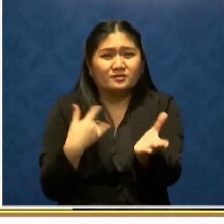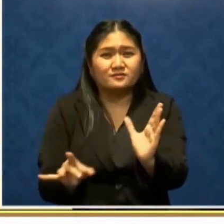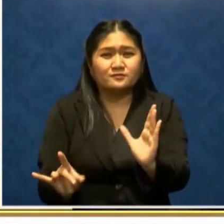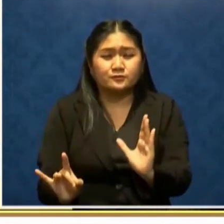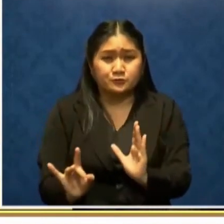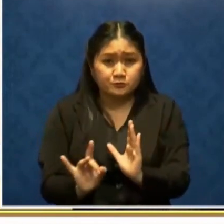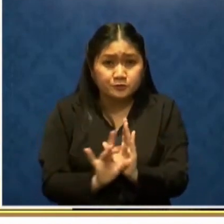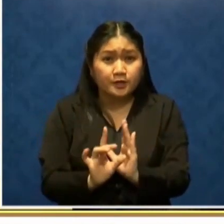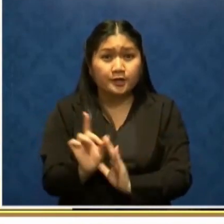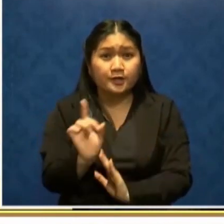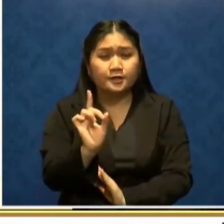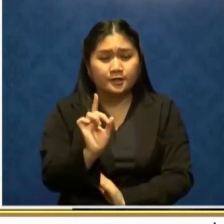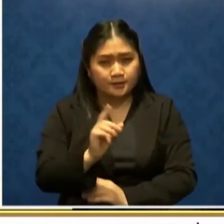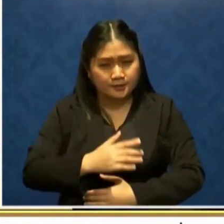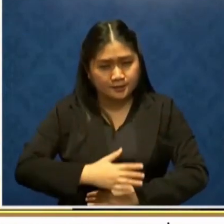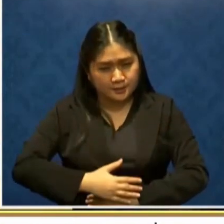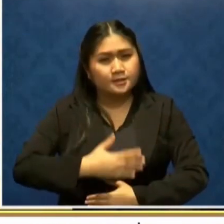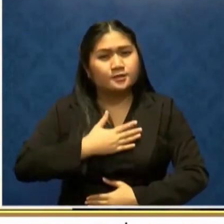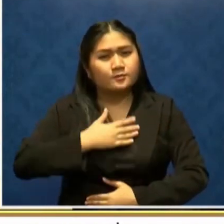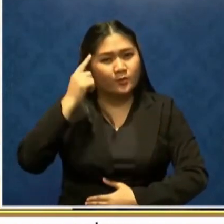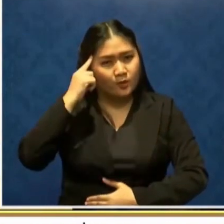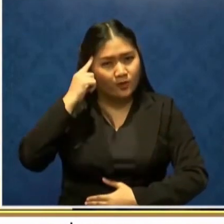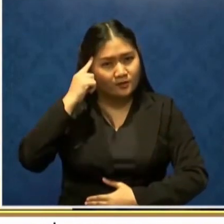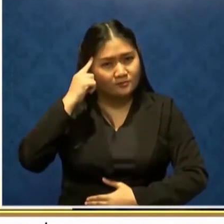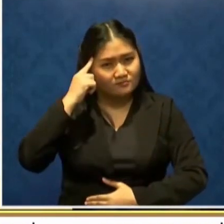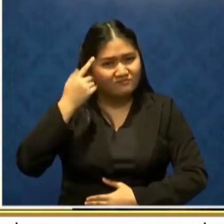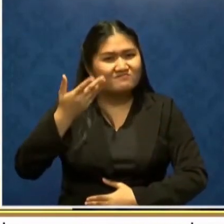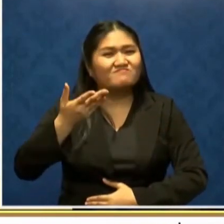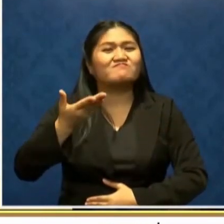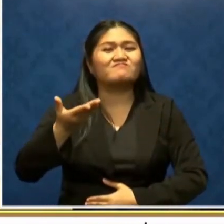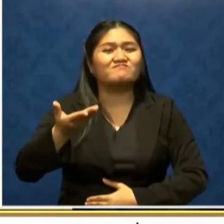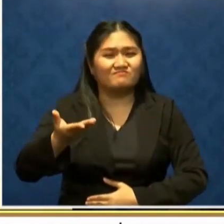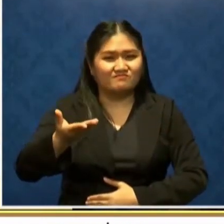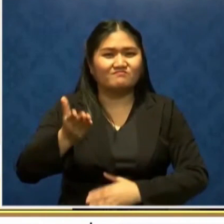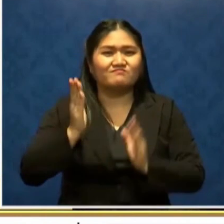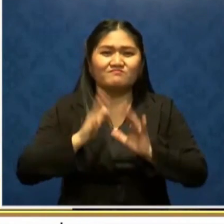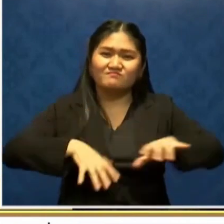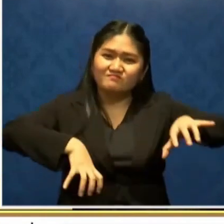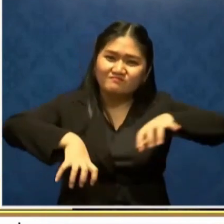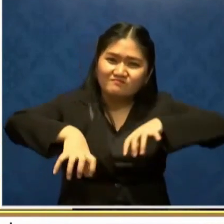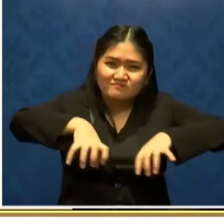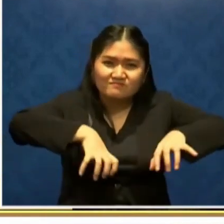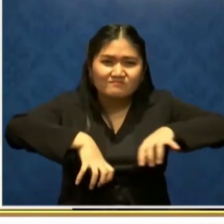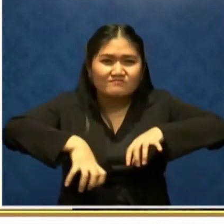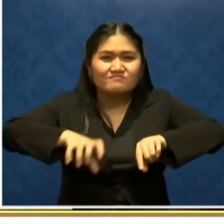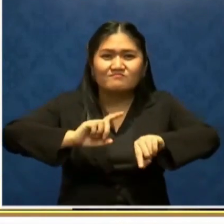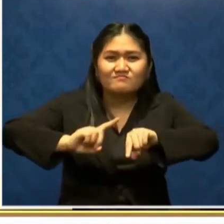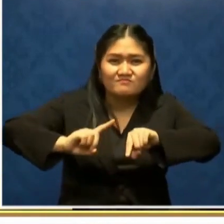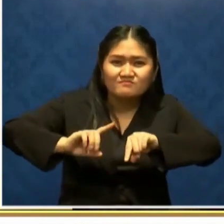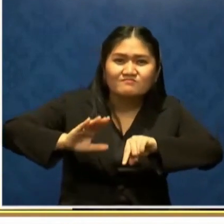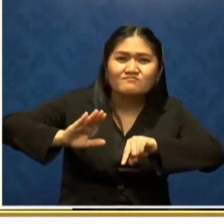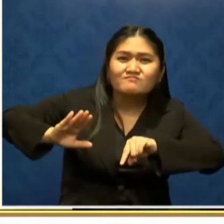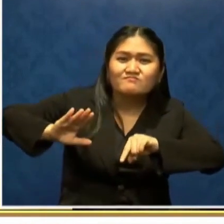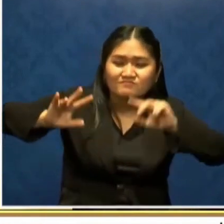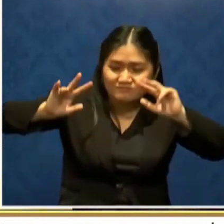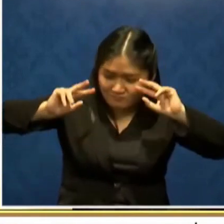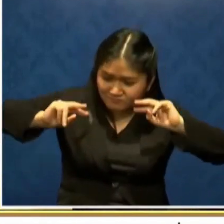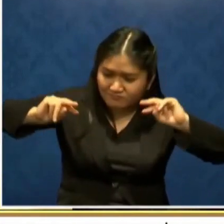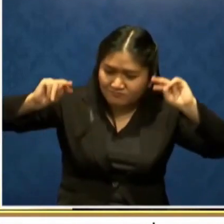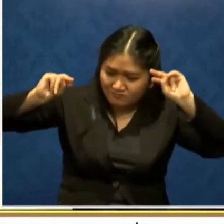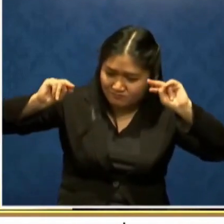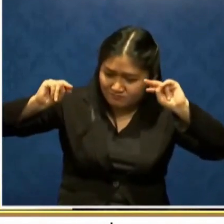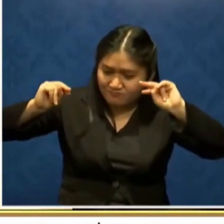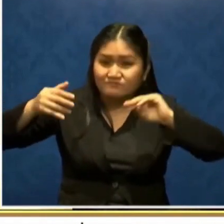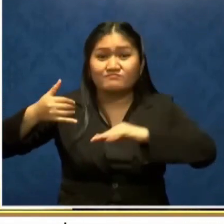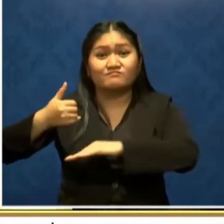ภาหทางผมชื่อมเกินว่า ผู้บริญาบฎิตที่มีพาร์ใหใ้กบริญาณ complicatedในยเสรจสาวิ favoriti